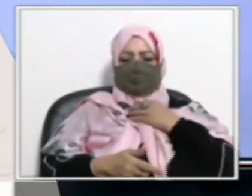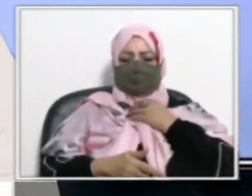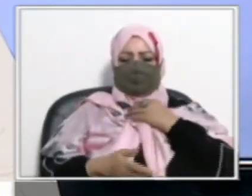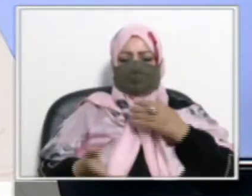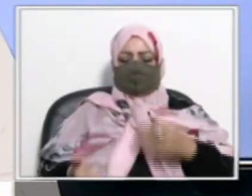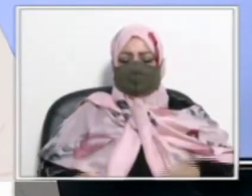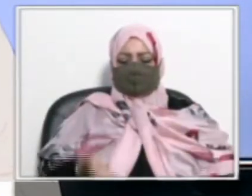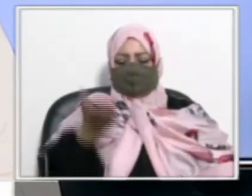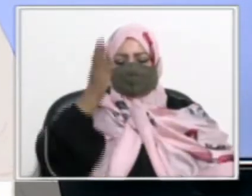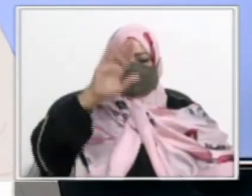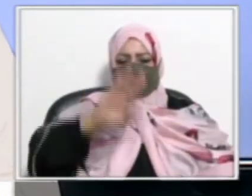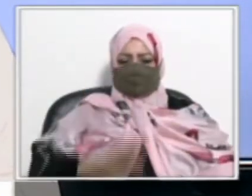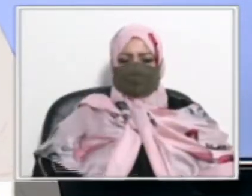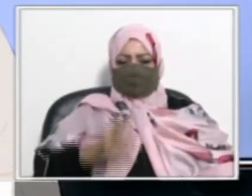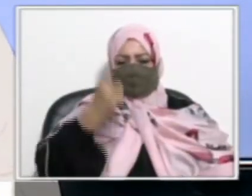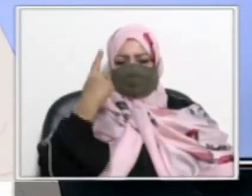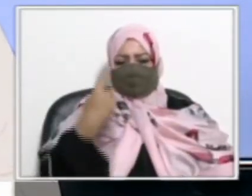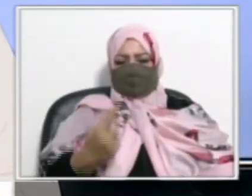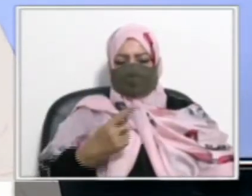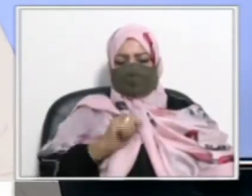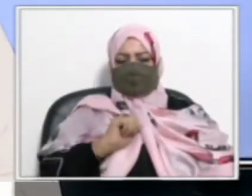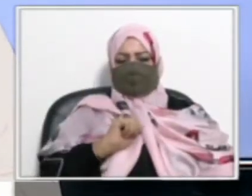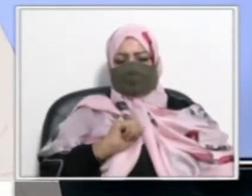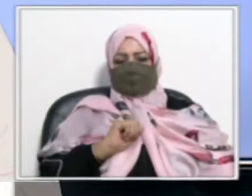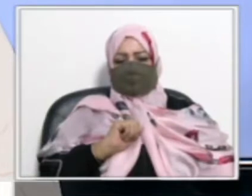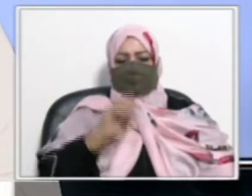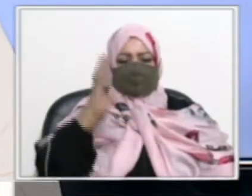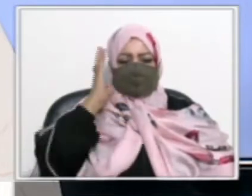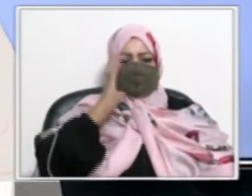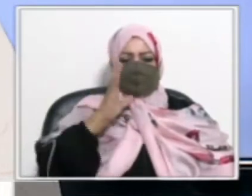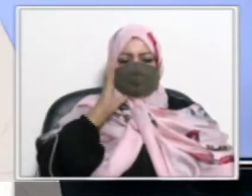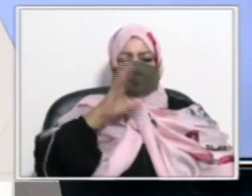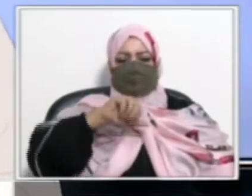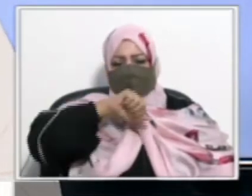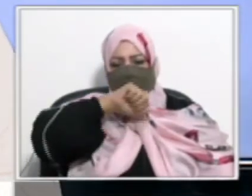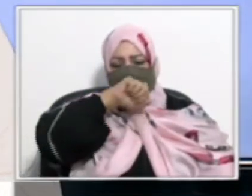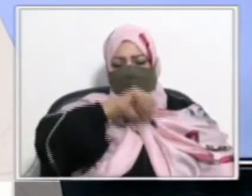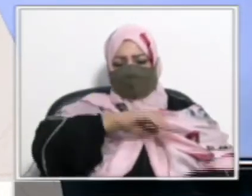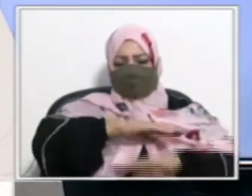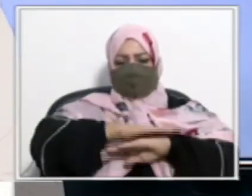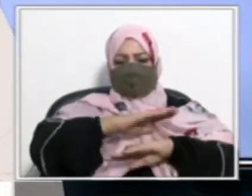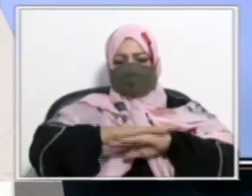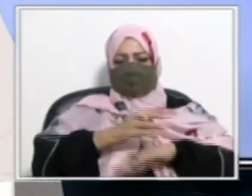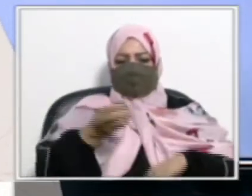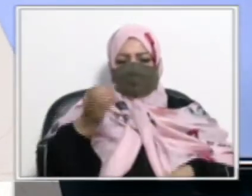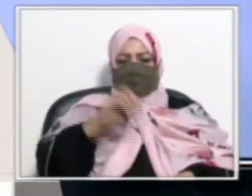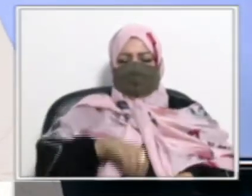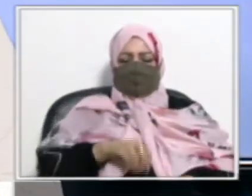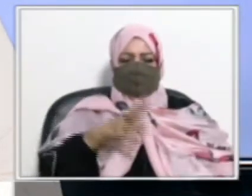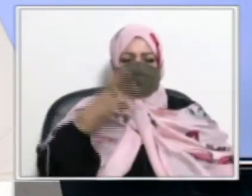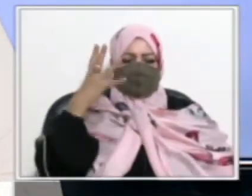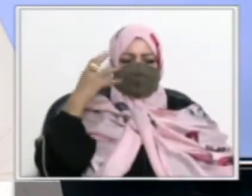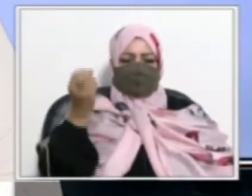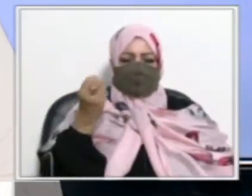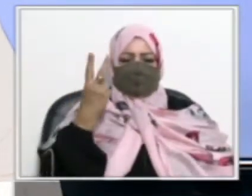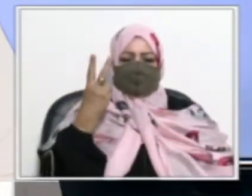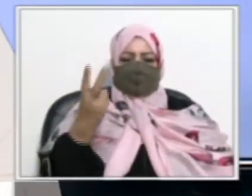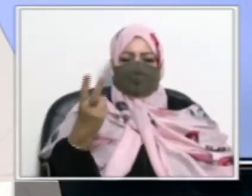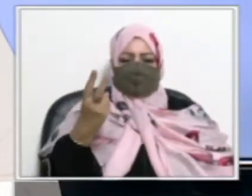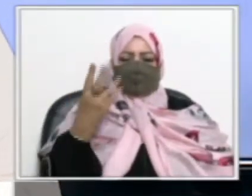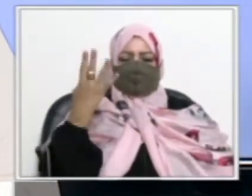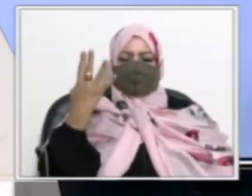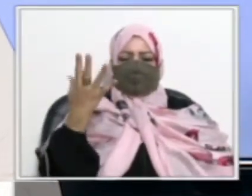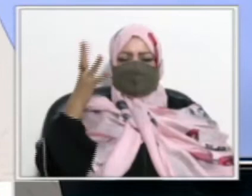في الرباعية خمسية أو جعل في الثلاثية رباعية أو في الثنائية ثلاثية، أضاف ركنا ركعة كاملة،